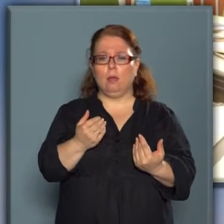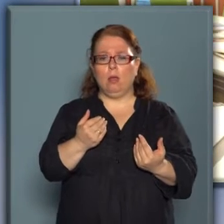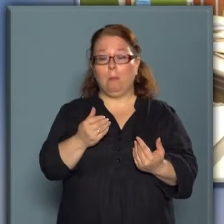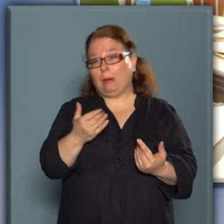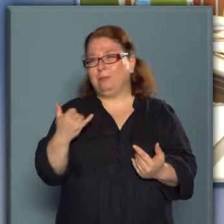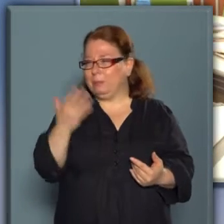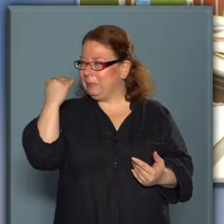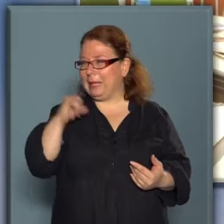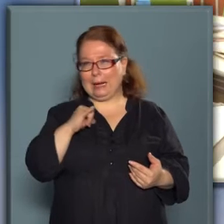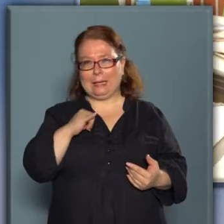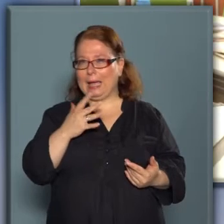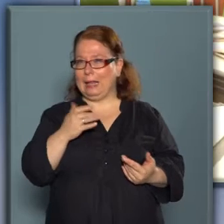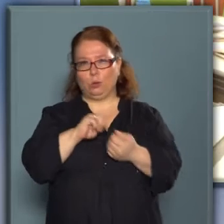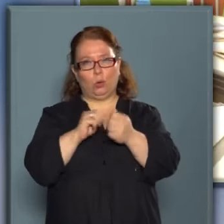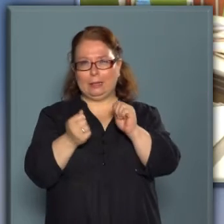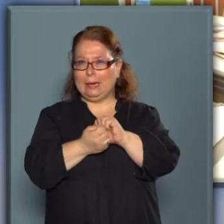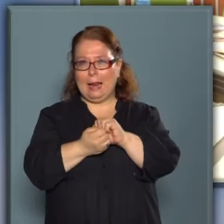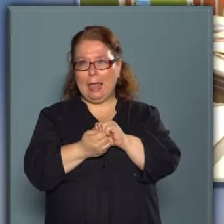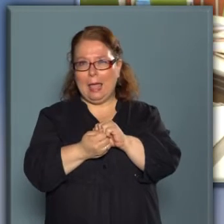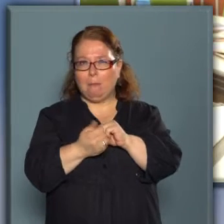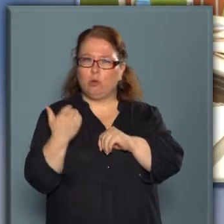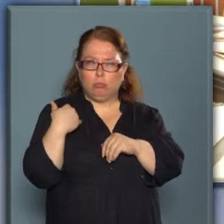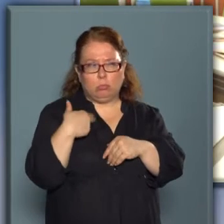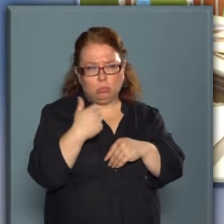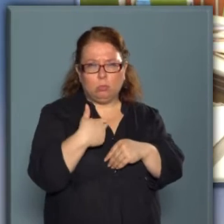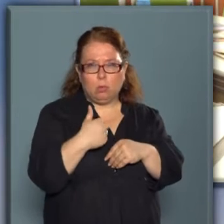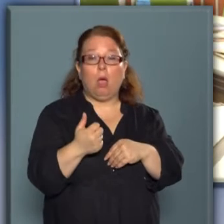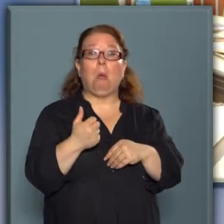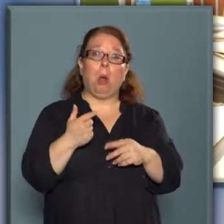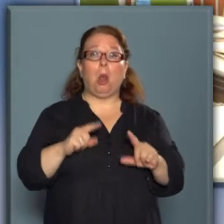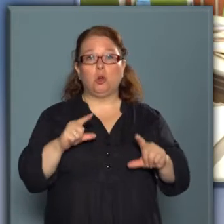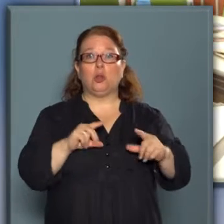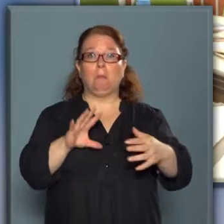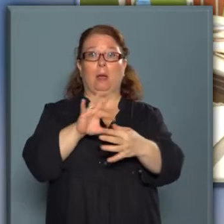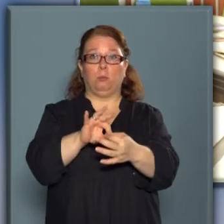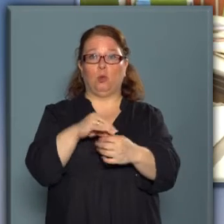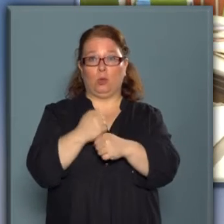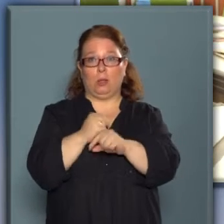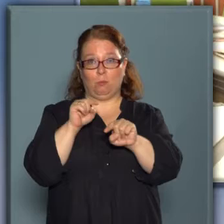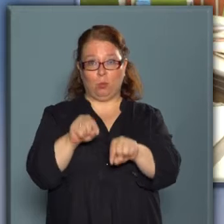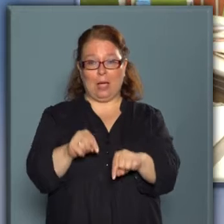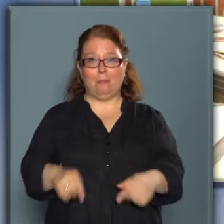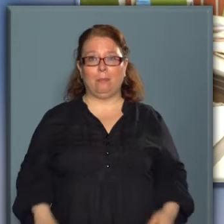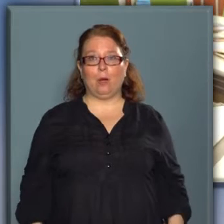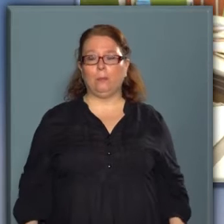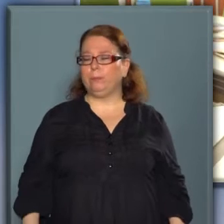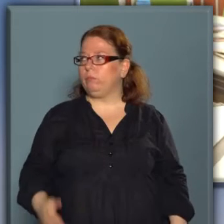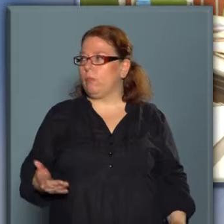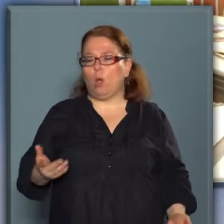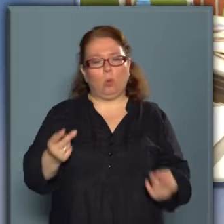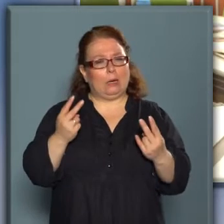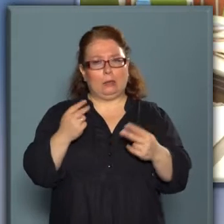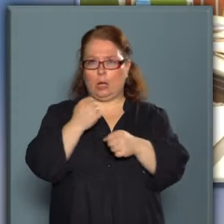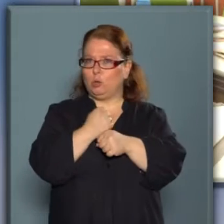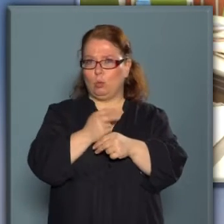érdekelt mindig a történelem, hát, és akkor így lassanként bekapcsolódtam a munkájukba. Borzasztó